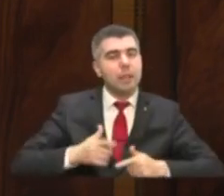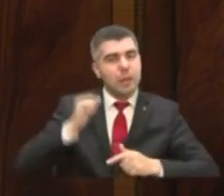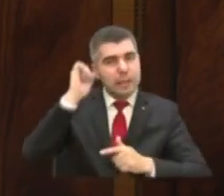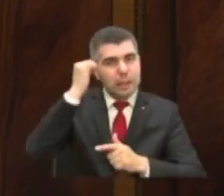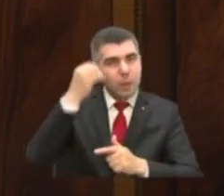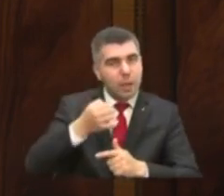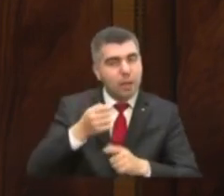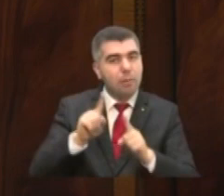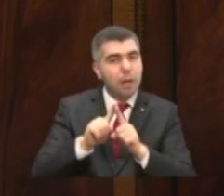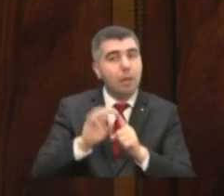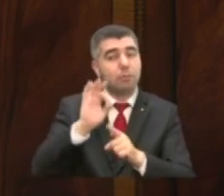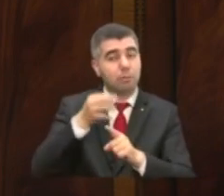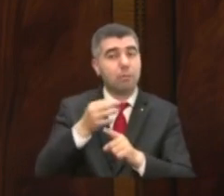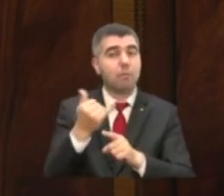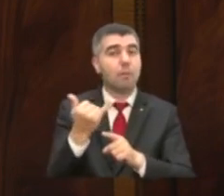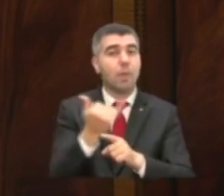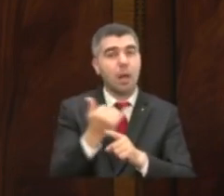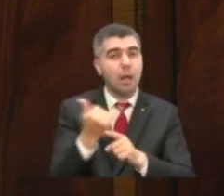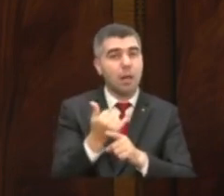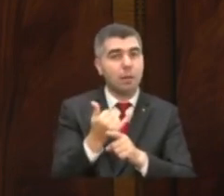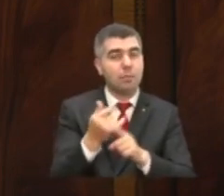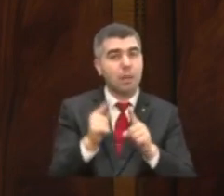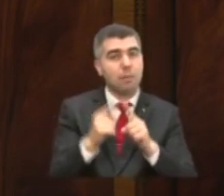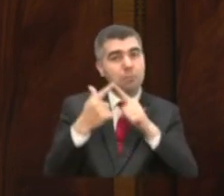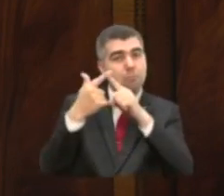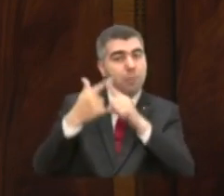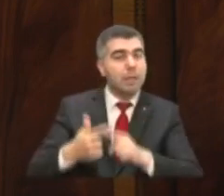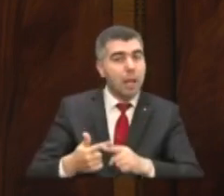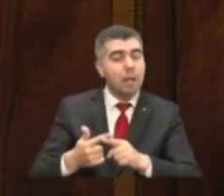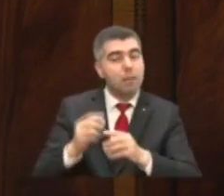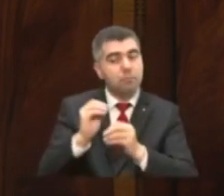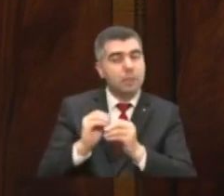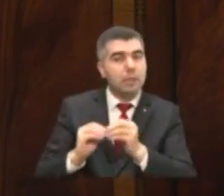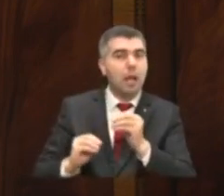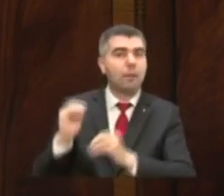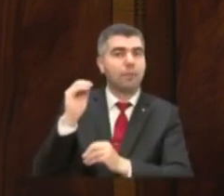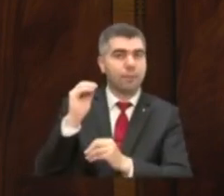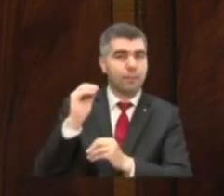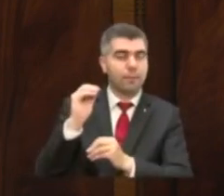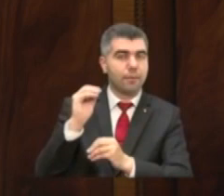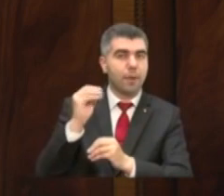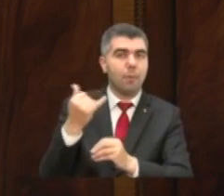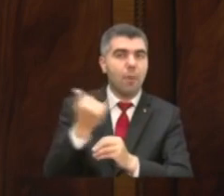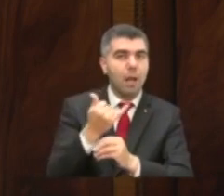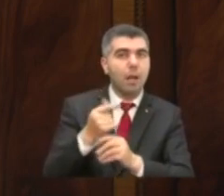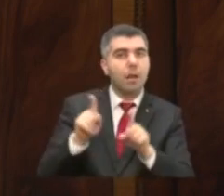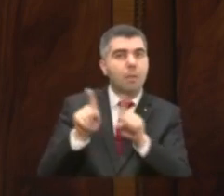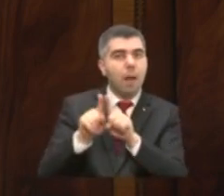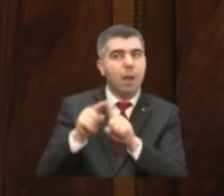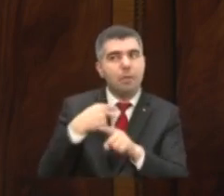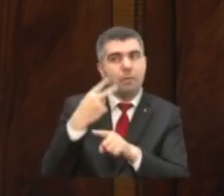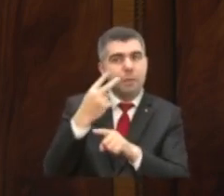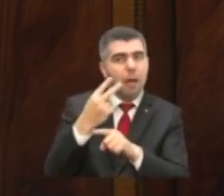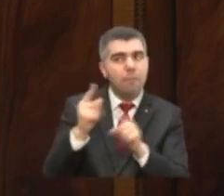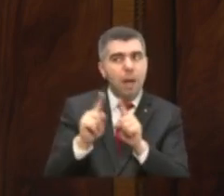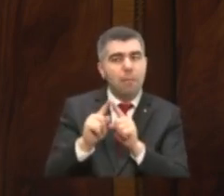إلى اعتمادات قد تفوق إمكانات الدولة، لذا يجب كما هو معمول به في العديد من دول